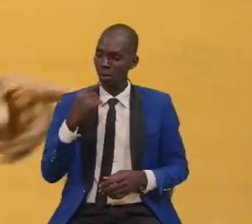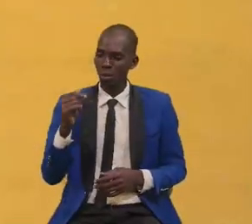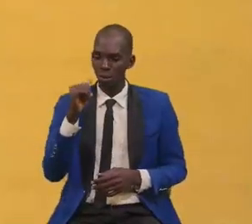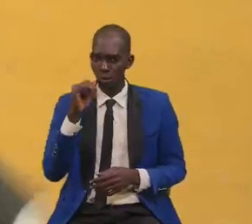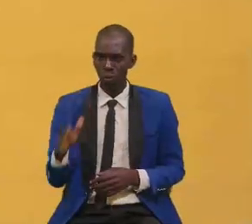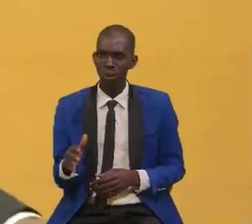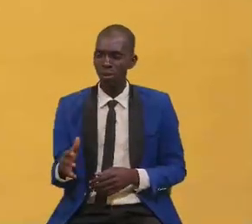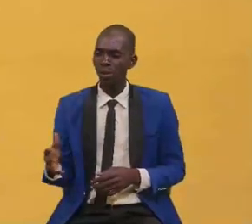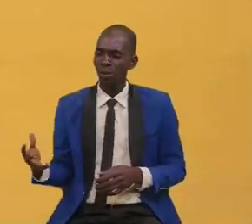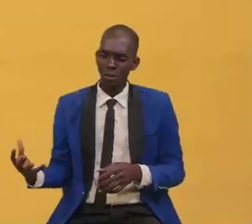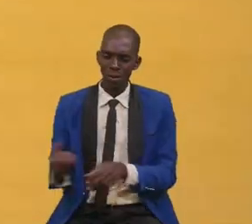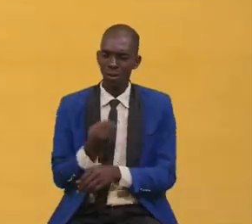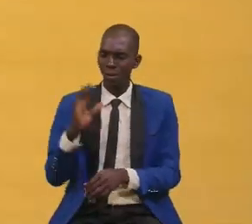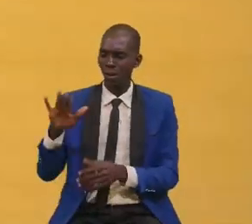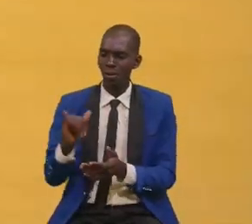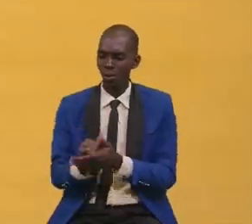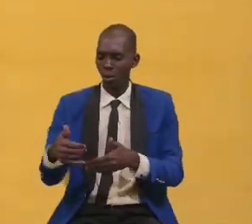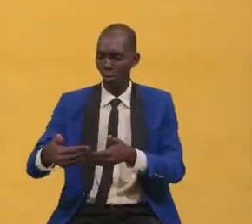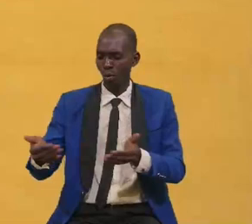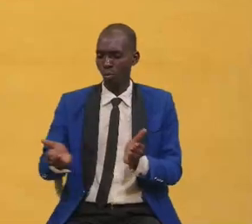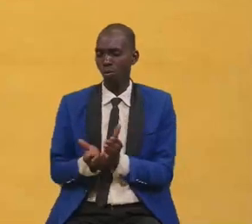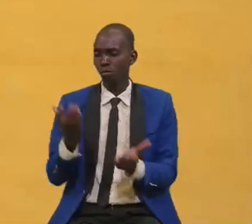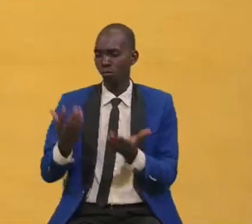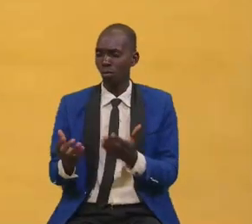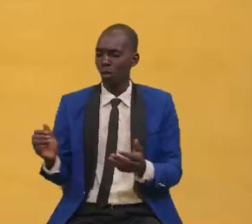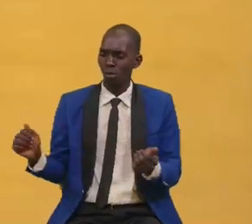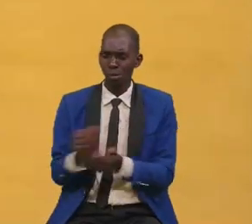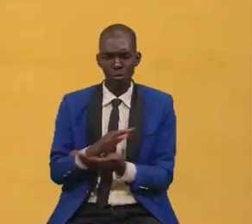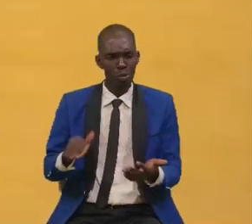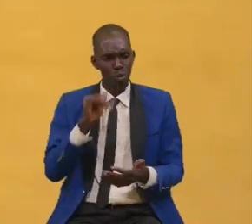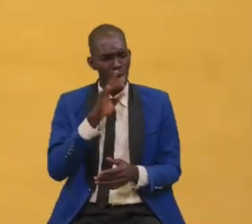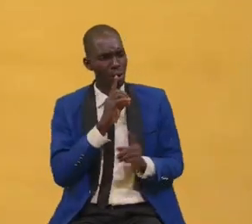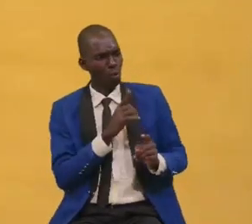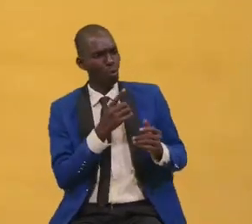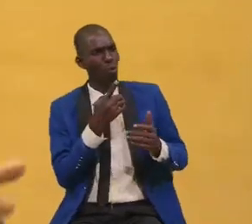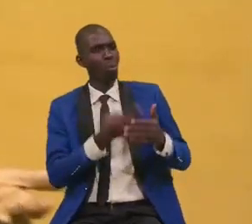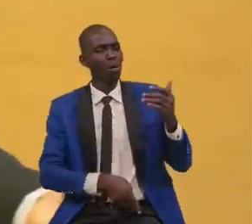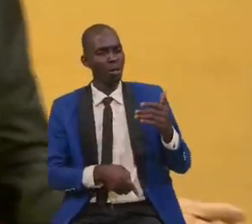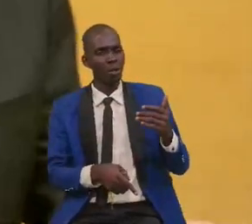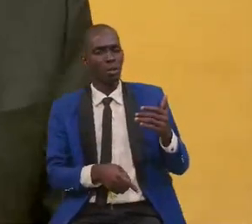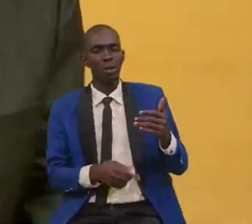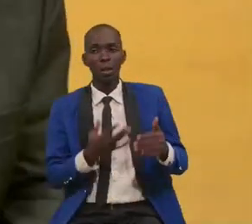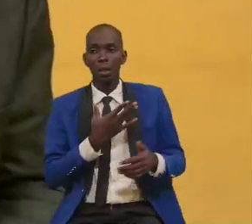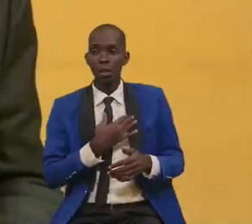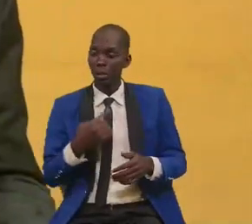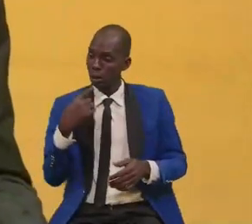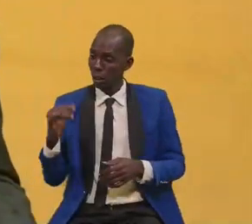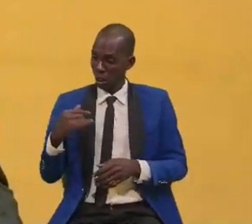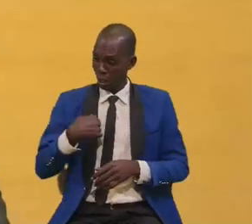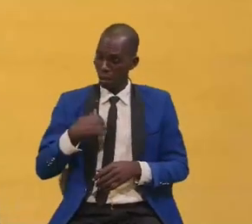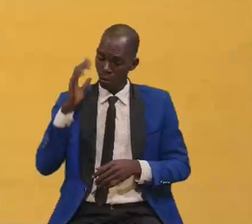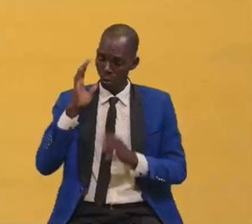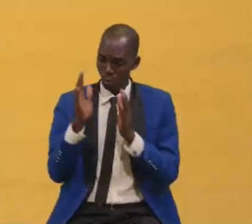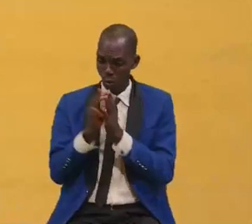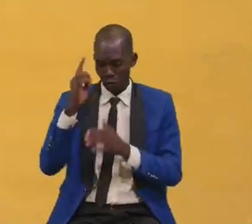jette, brise le canari là, détruis-le. Il dit quoi? J'ai dit, je vais prier pour ton enfant et ton